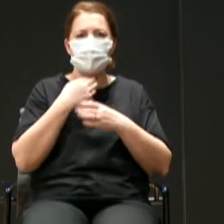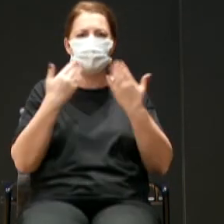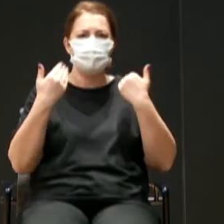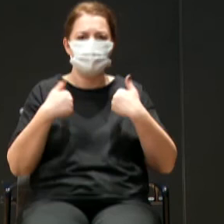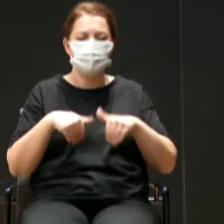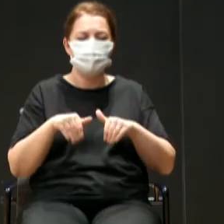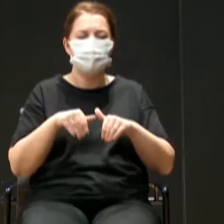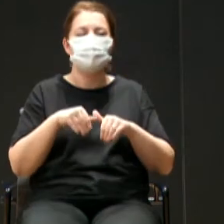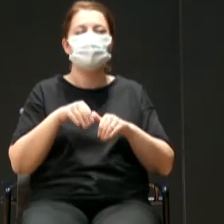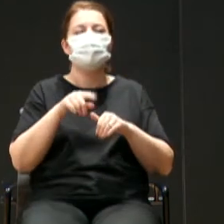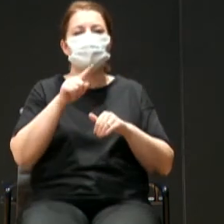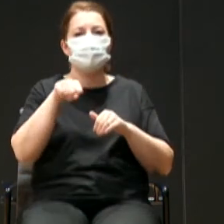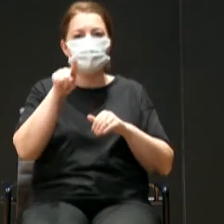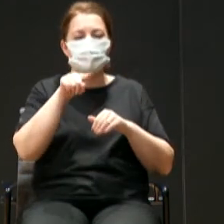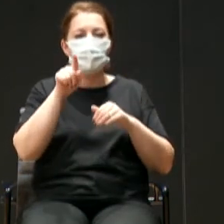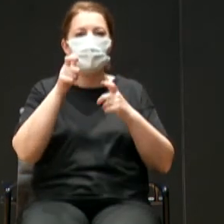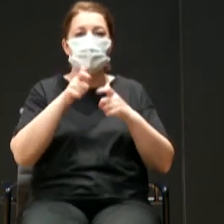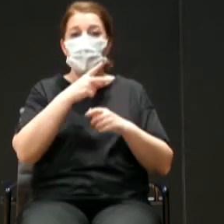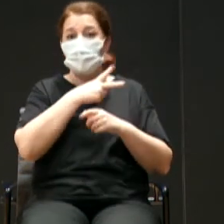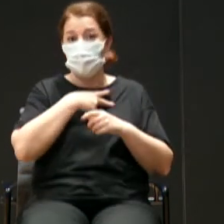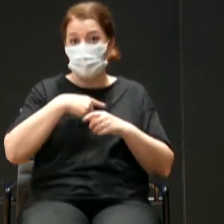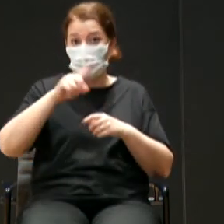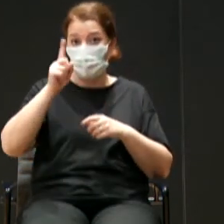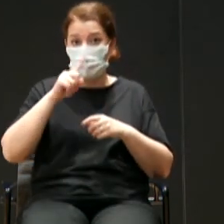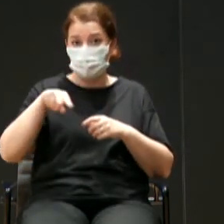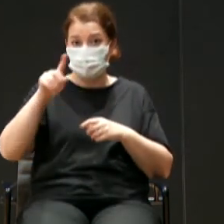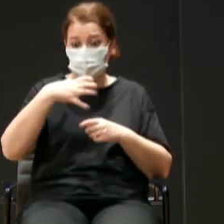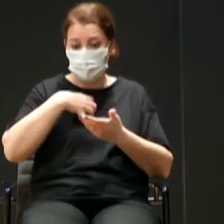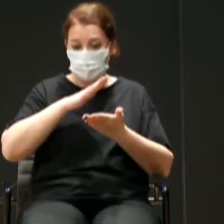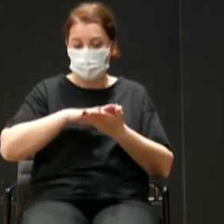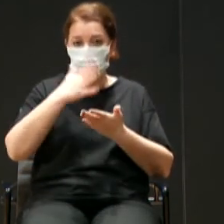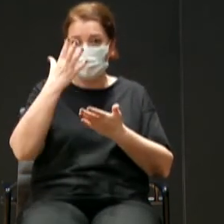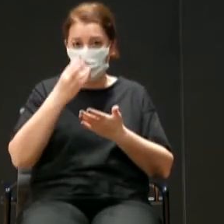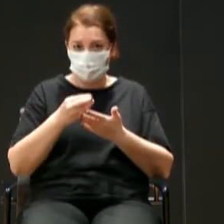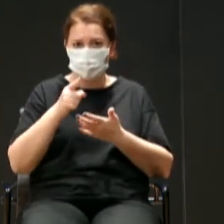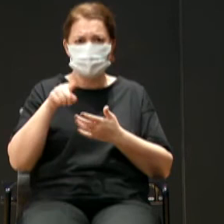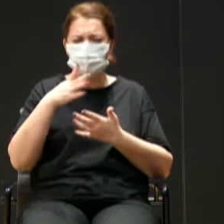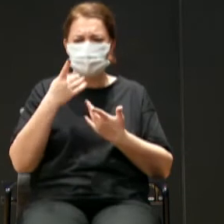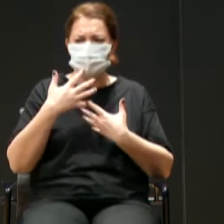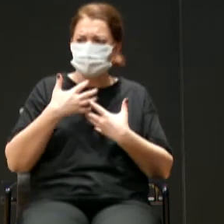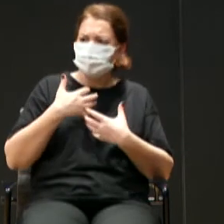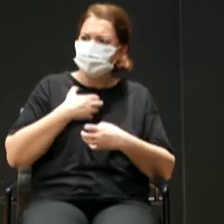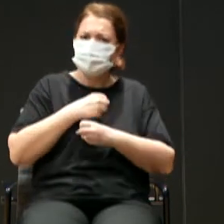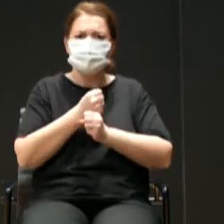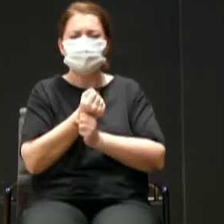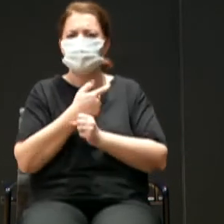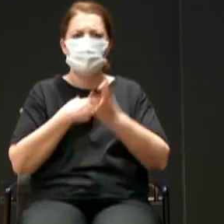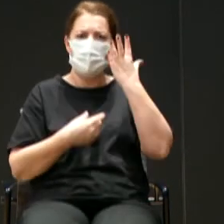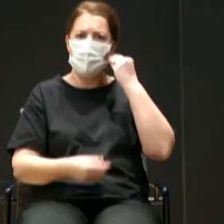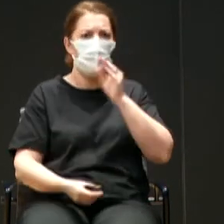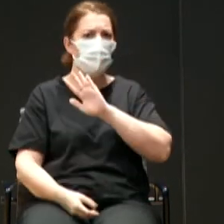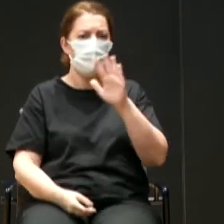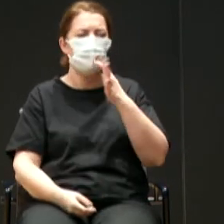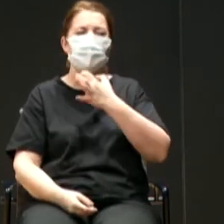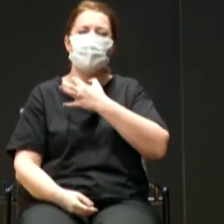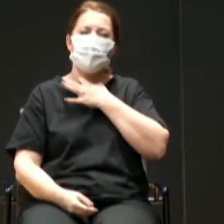oradan belediye yönetim sizde olmasına rağmen ya bu gerginliğinizi siz anlayamıyorum arkadaşlar. Ya lütfen